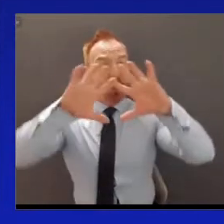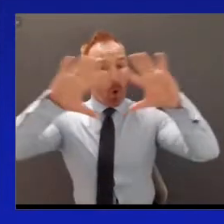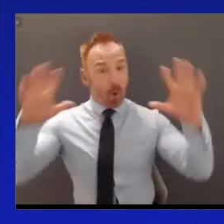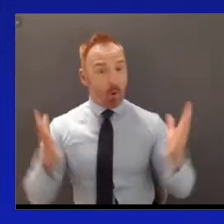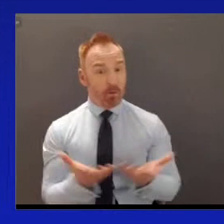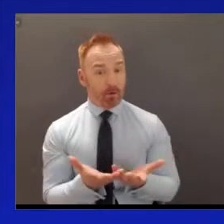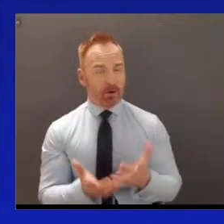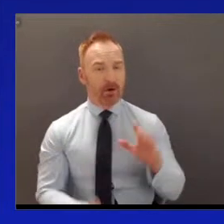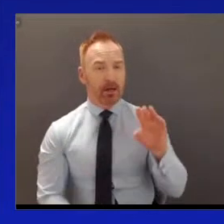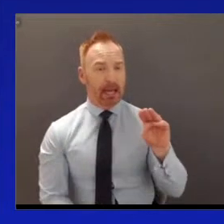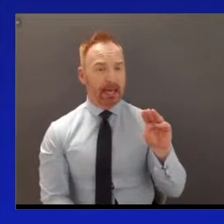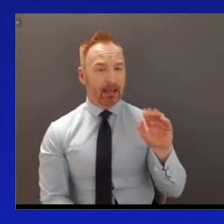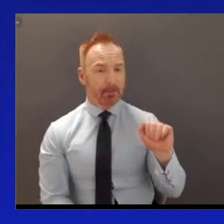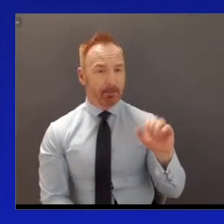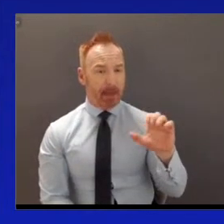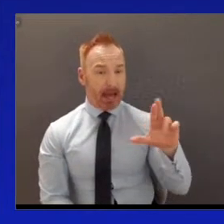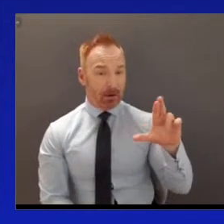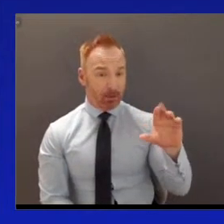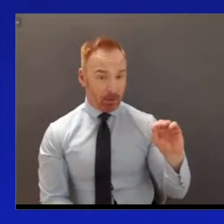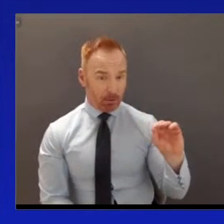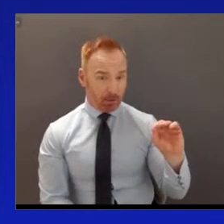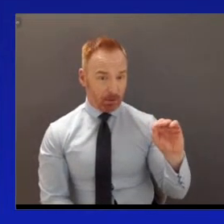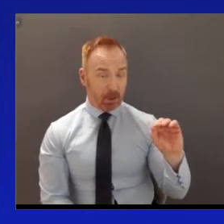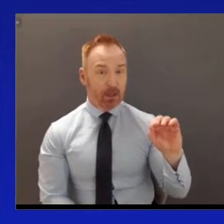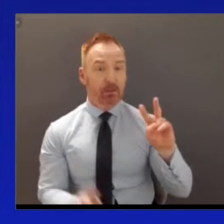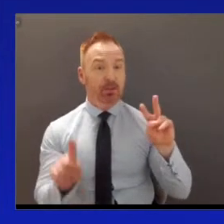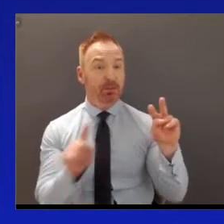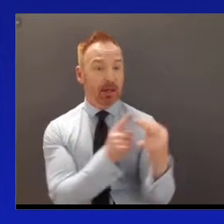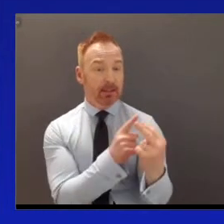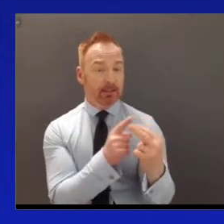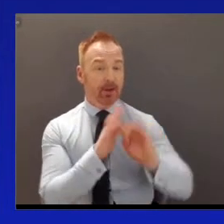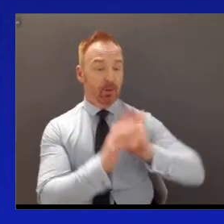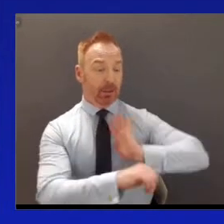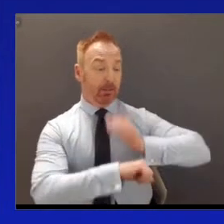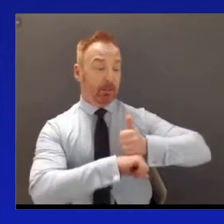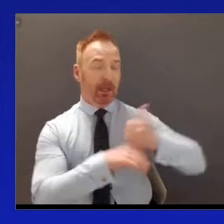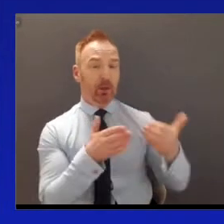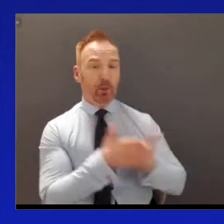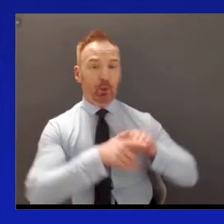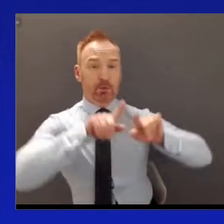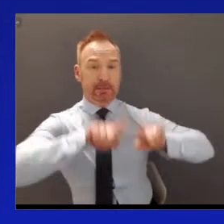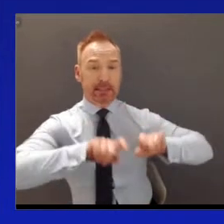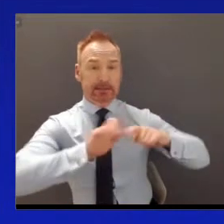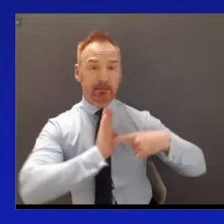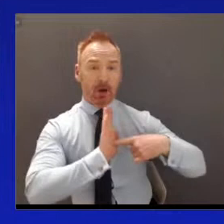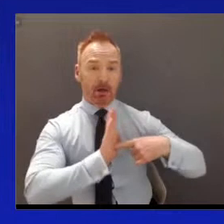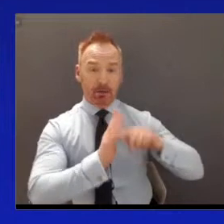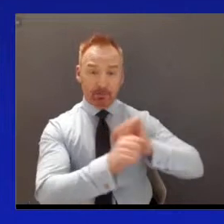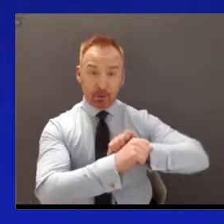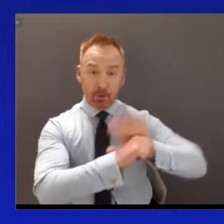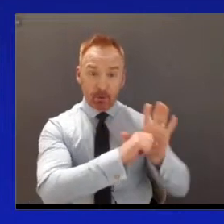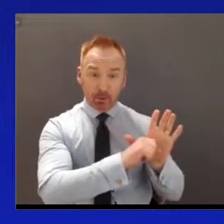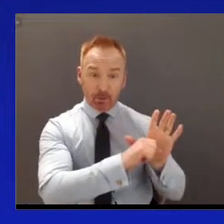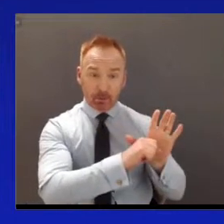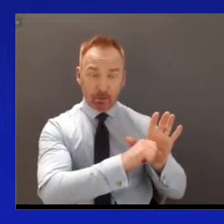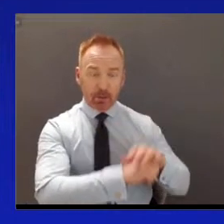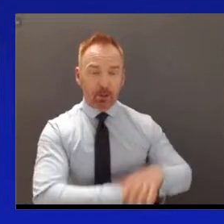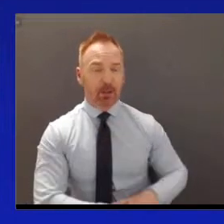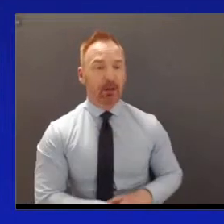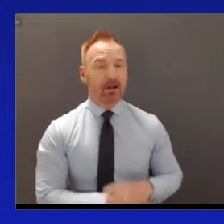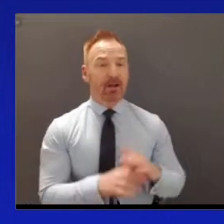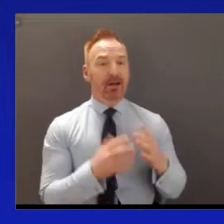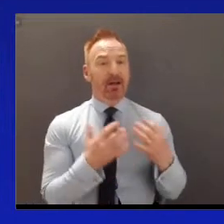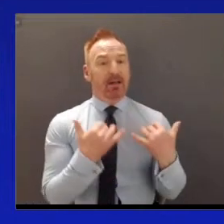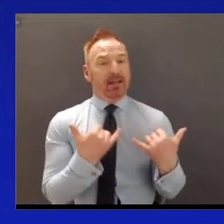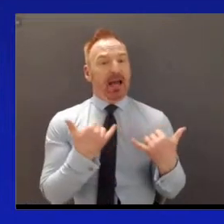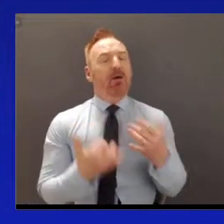de testing pour la COVID. Quelles ont été les mesures qu'on a apprises? Parce qu'à un moment donné, quelqu'un va